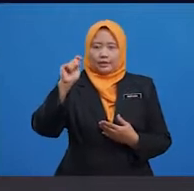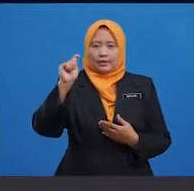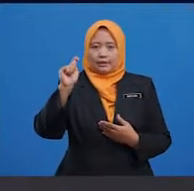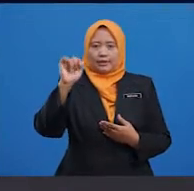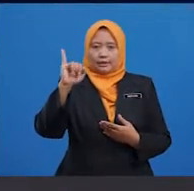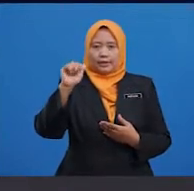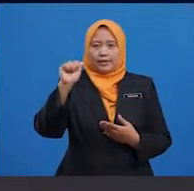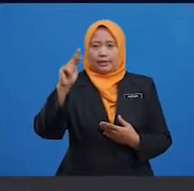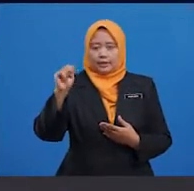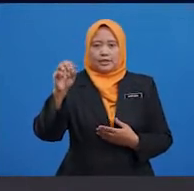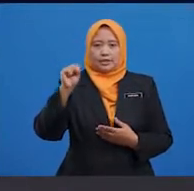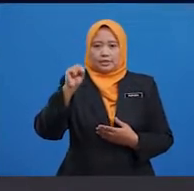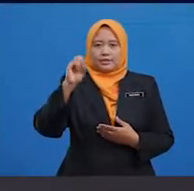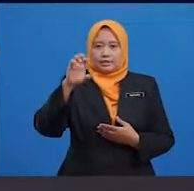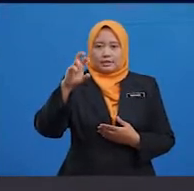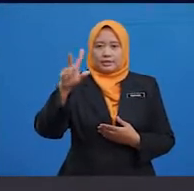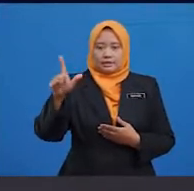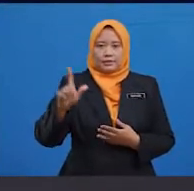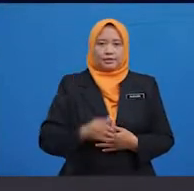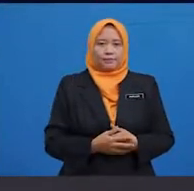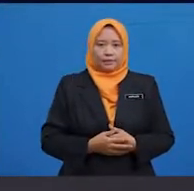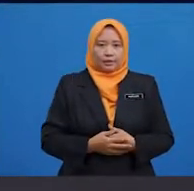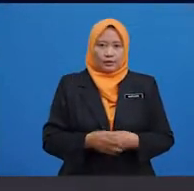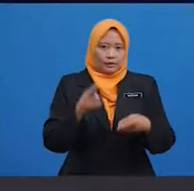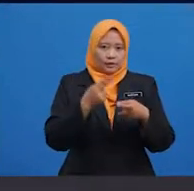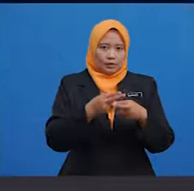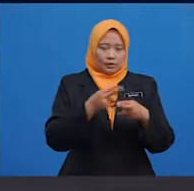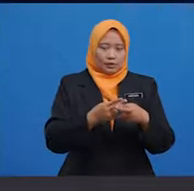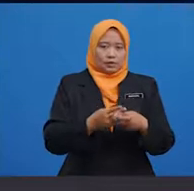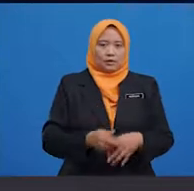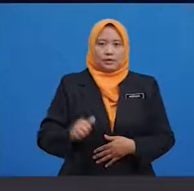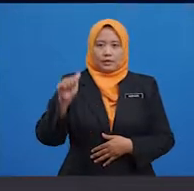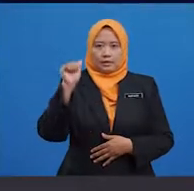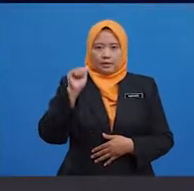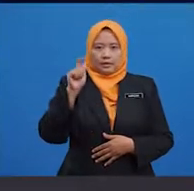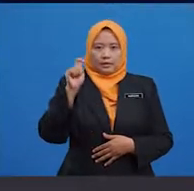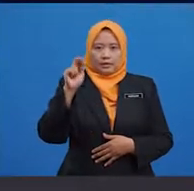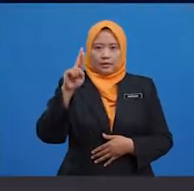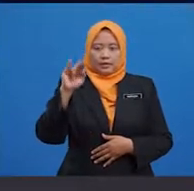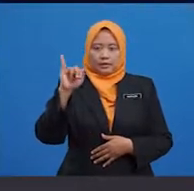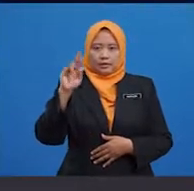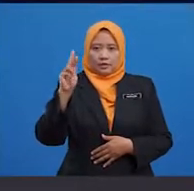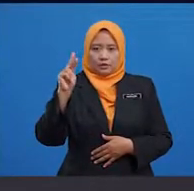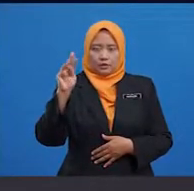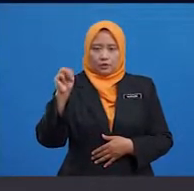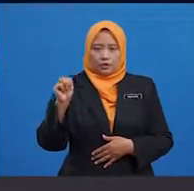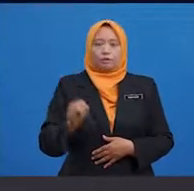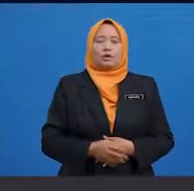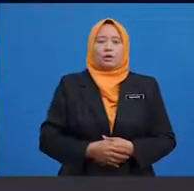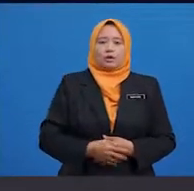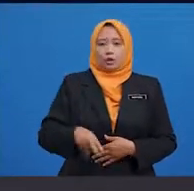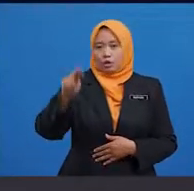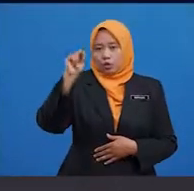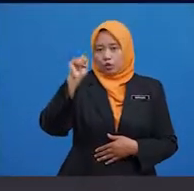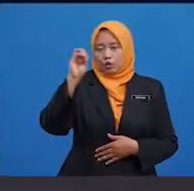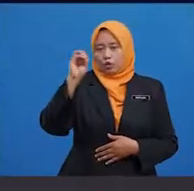dipanggil nodus atrioventricle ataupun atrioventricle node. Pada dinding dalam